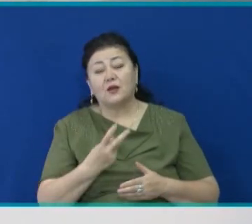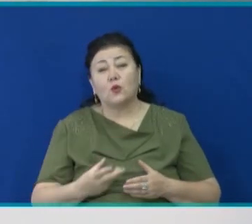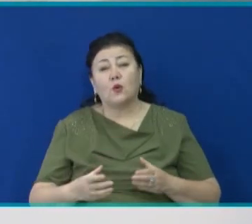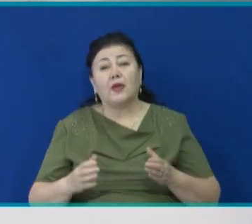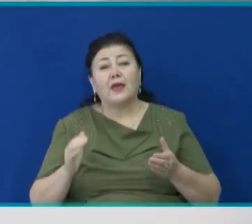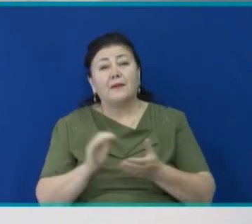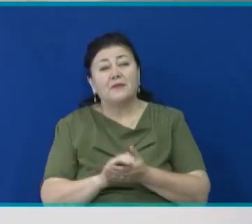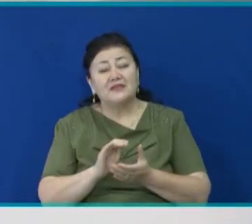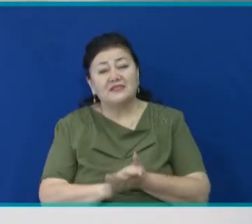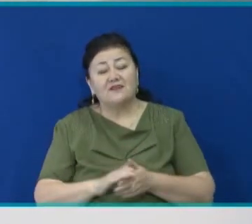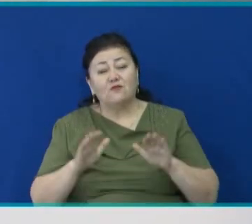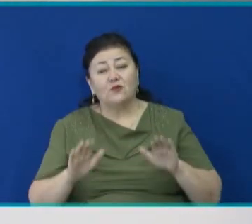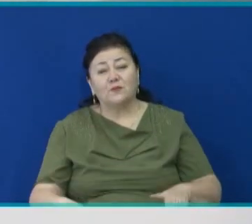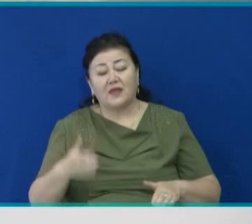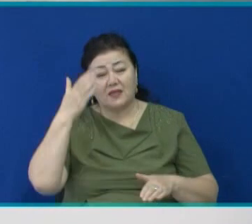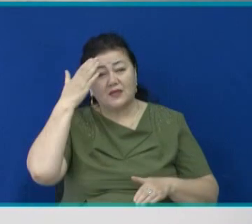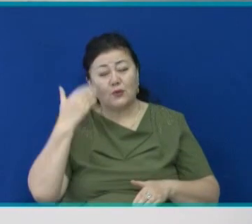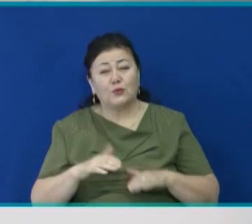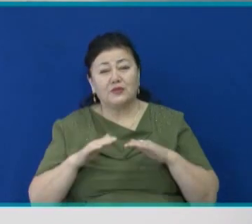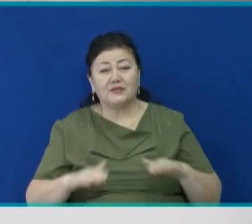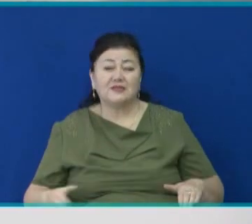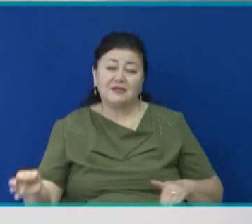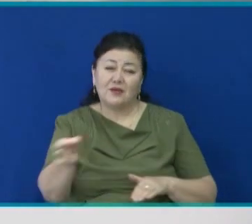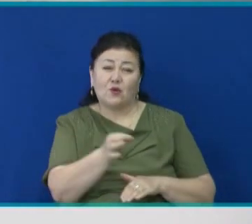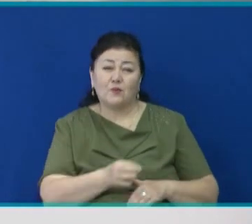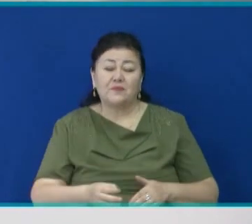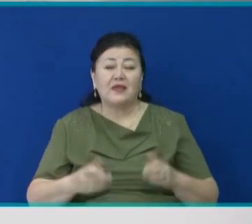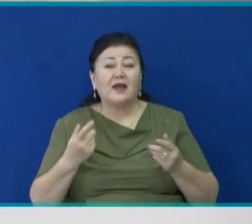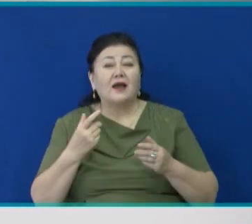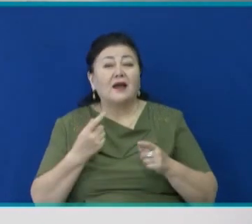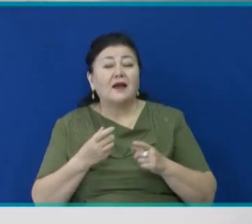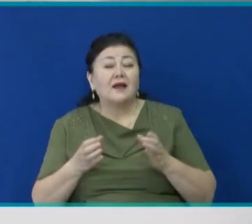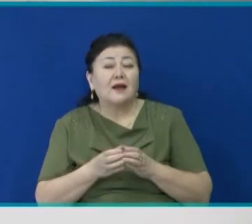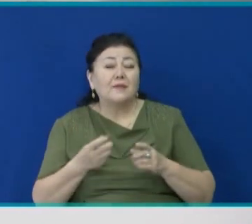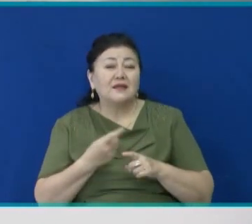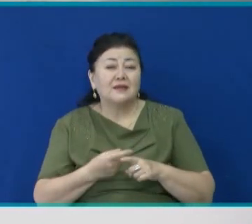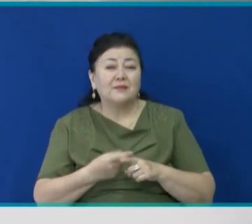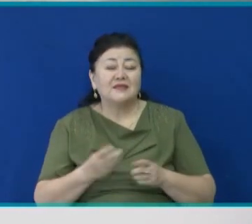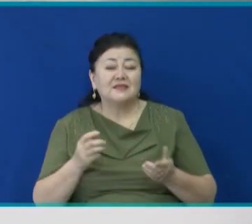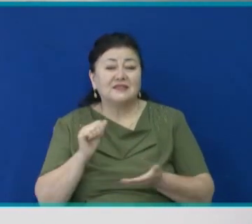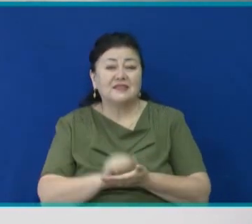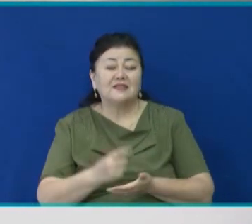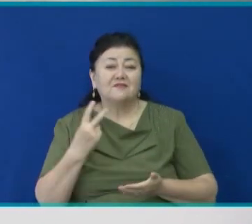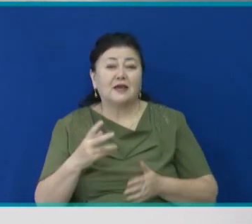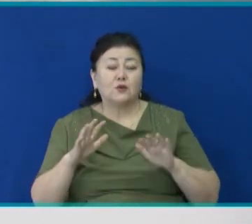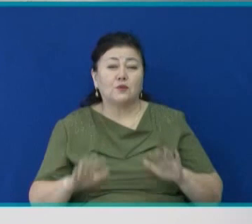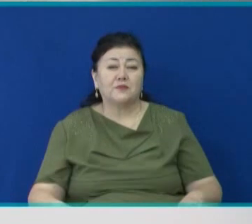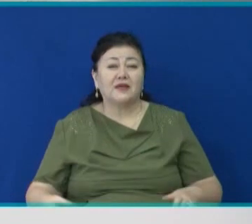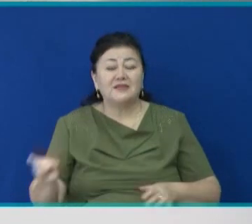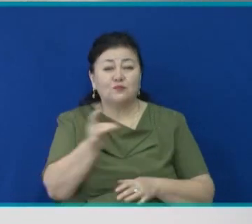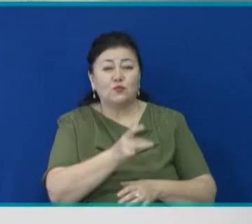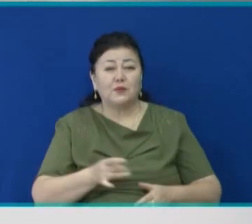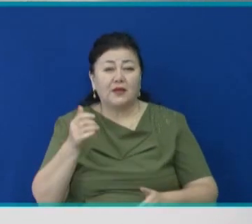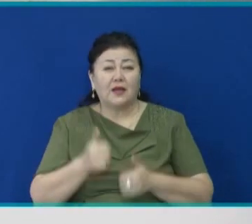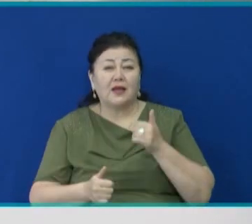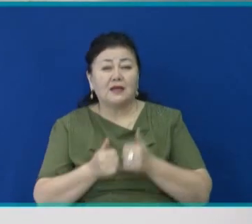командное место в копилке одаренных детей области. Ранее команда юных математиков завоевала 2-е место на республиканском математическом